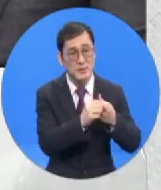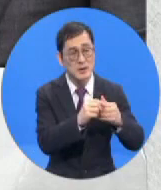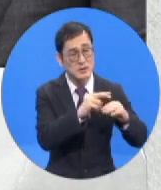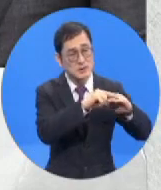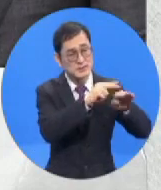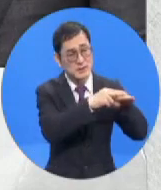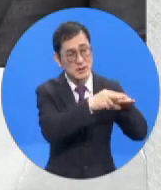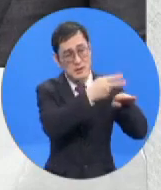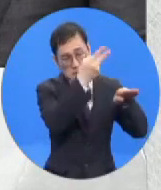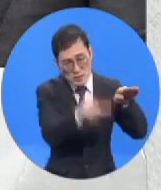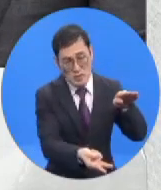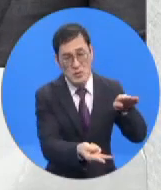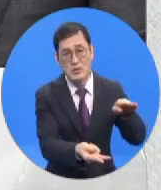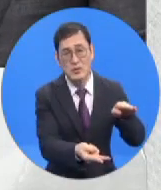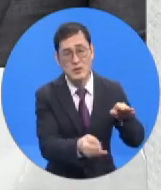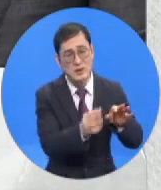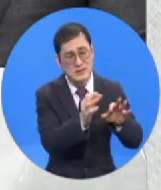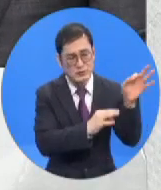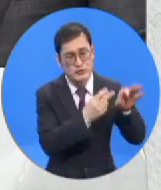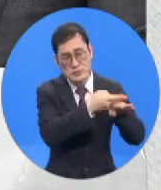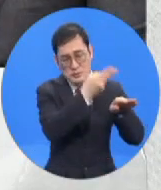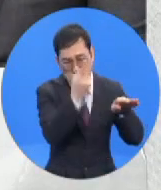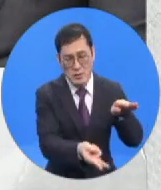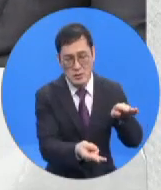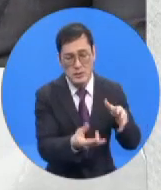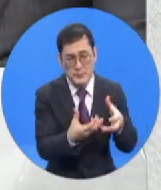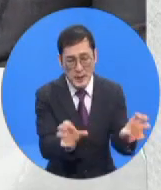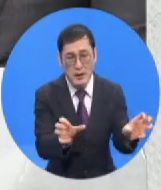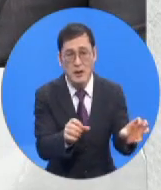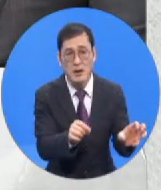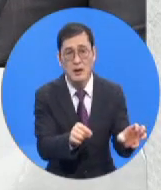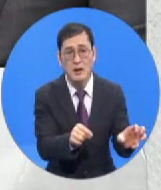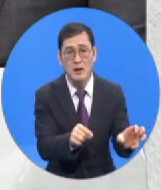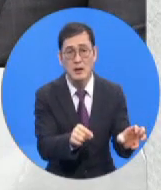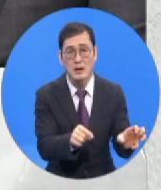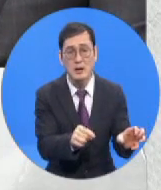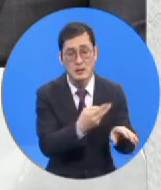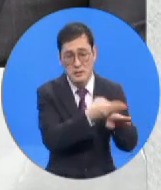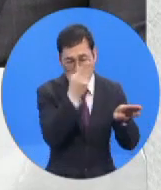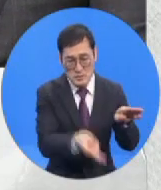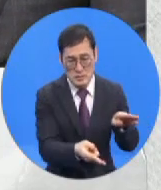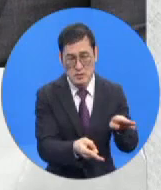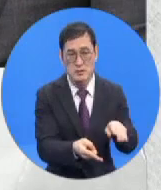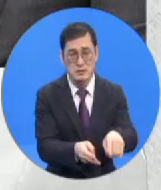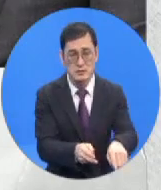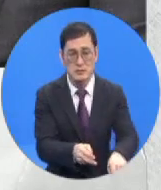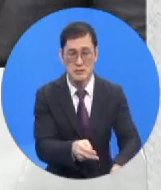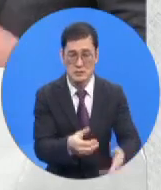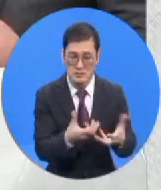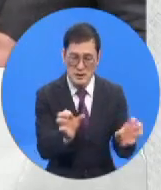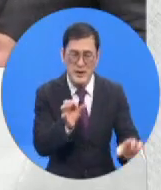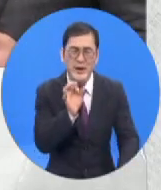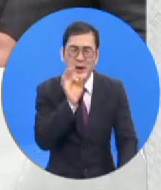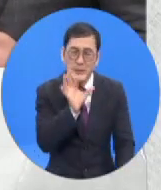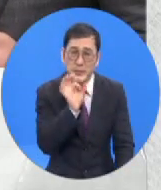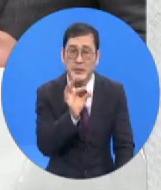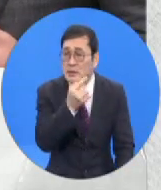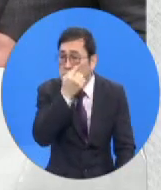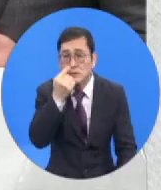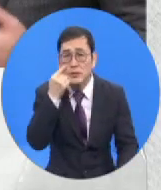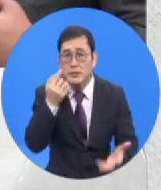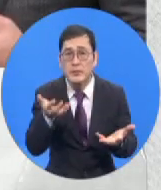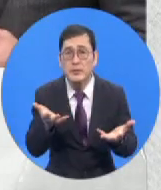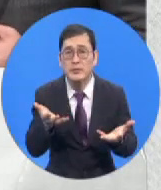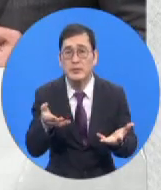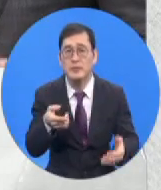이런 공방이 지리하게 이어질 것 같고요. 항상 그래요. 이제 이런 거가 있을 때 사람들이 이제 공분이라는